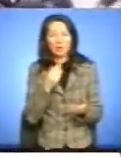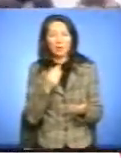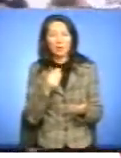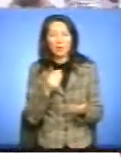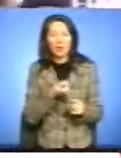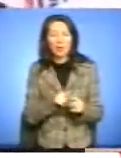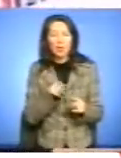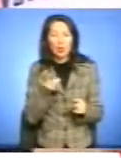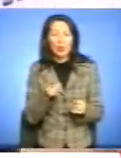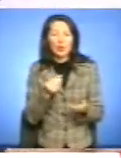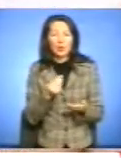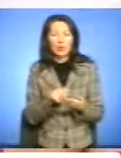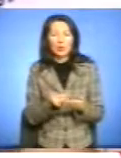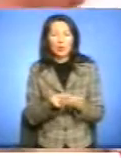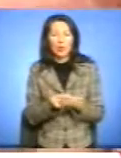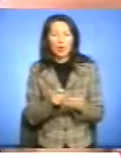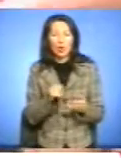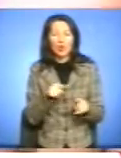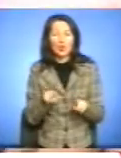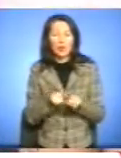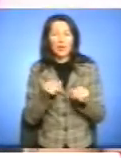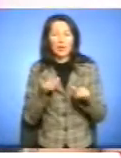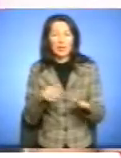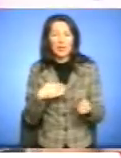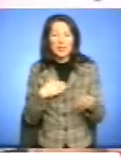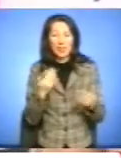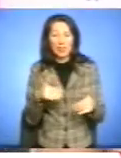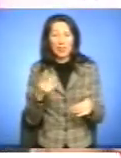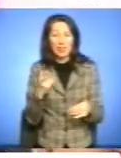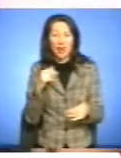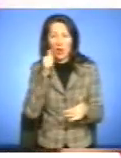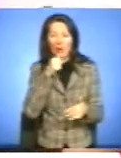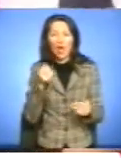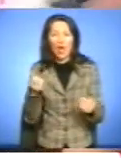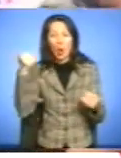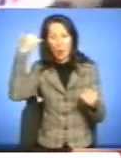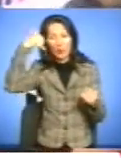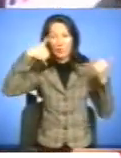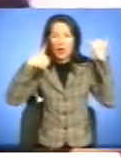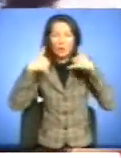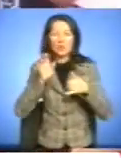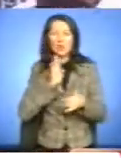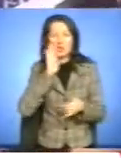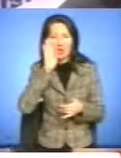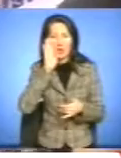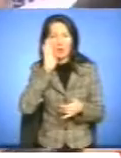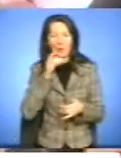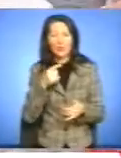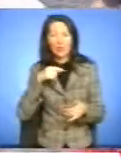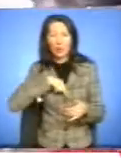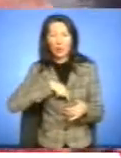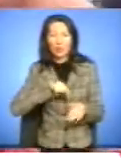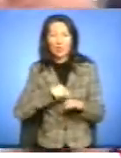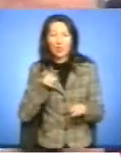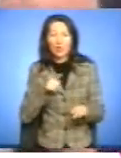того вартувало. А чому так вирішили? Я взагалі вже 2 роки обливаюся зранку. Ну, якесь таке внутрішнє відчуття, що мені це потрібно.